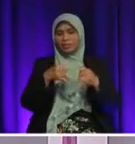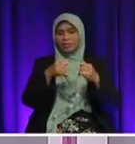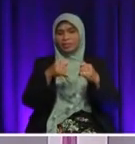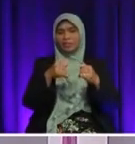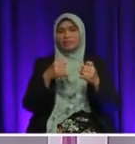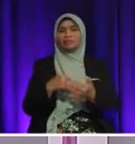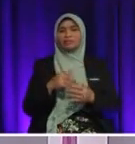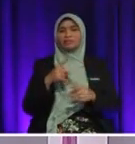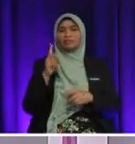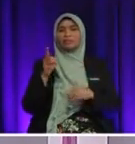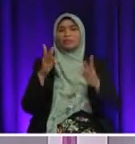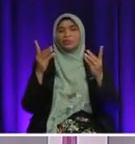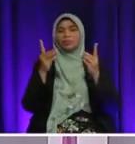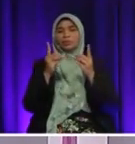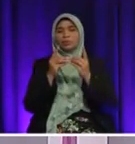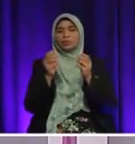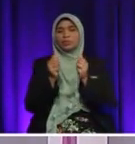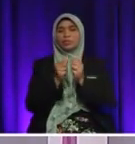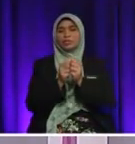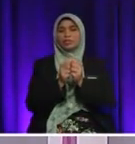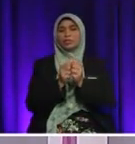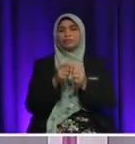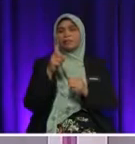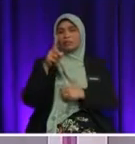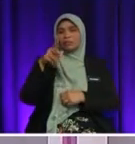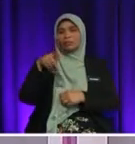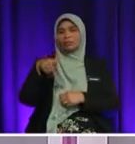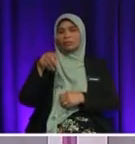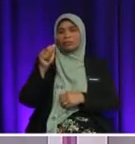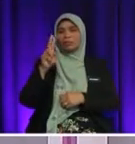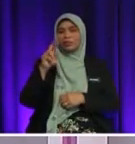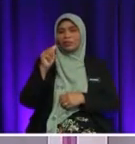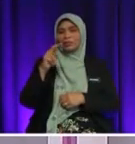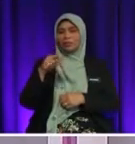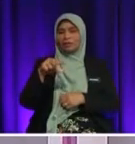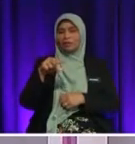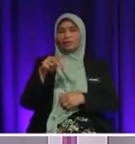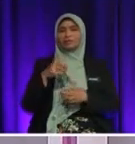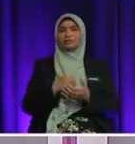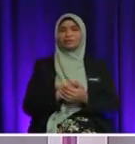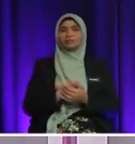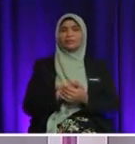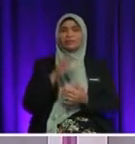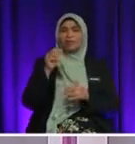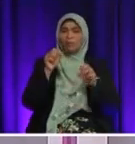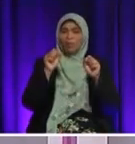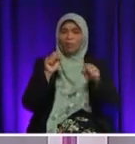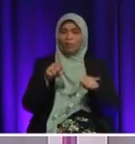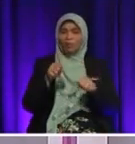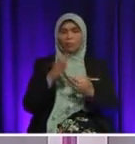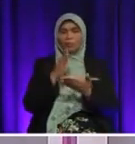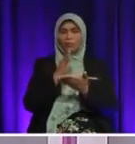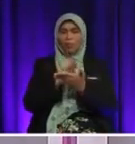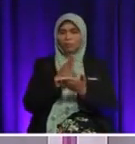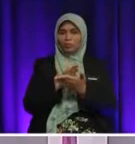dengan sebilah parang. Sebilah parang dalam hutan yang boleh memotong